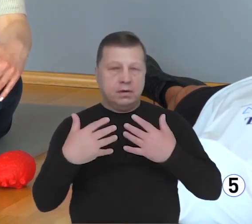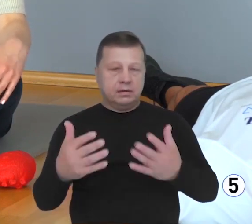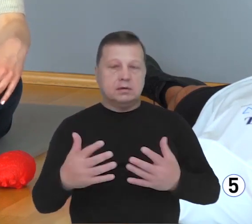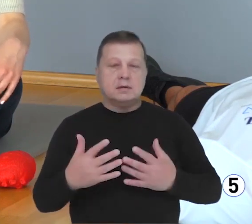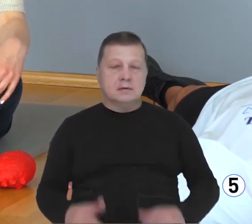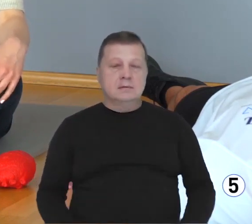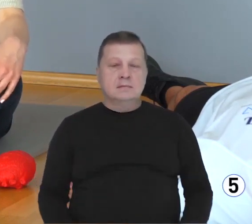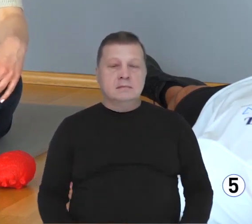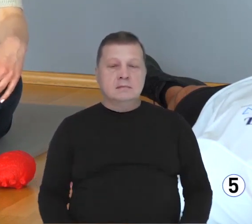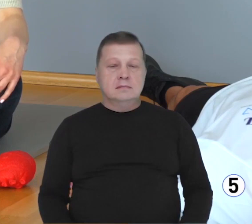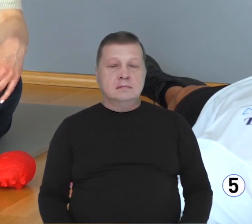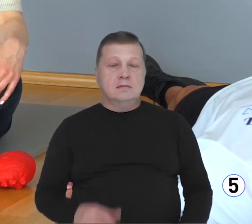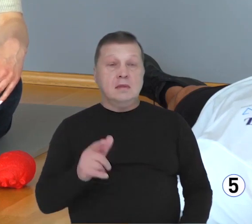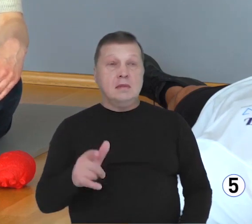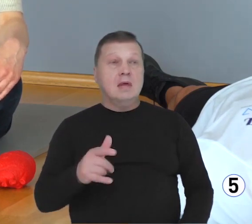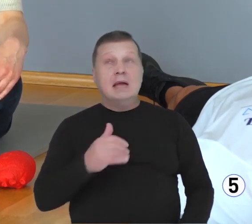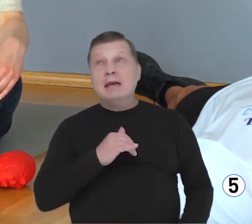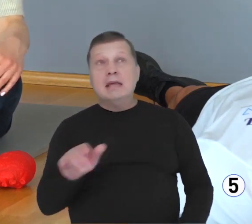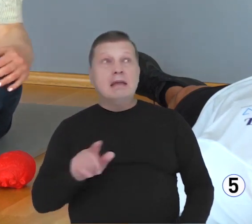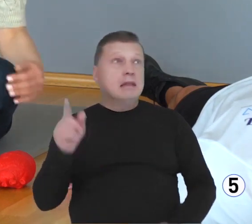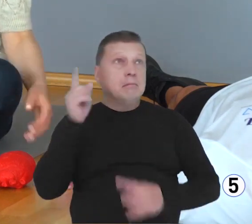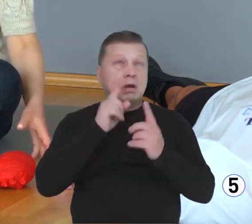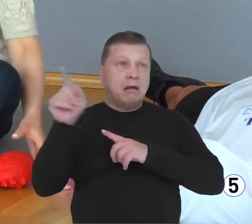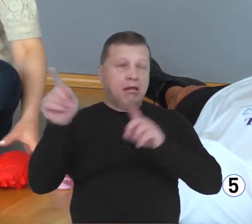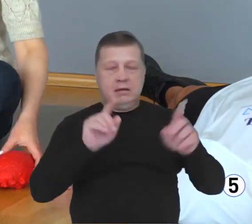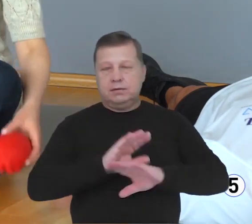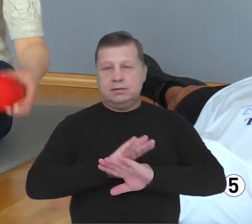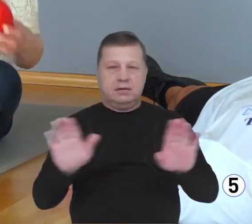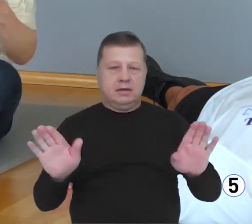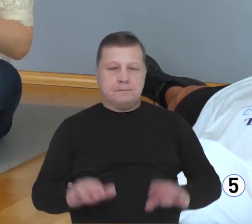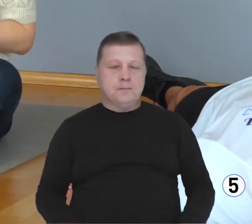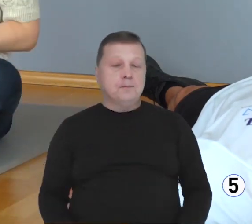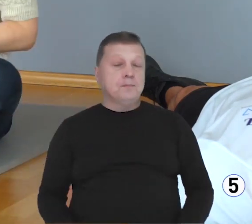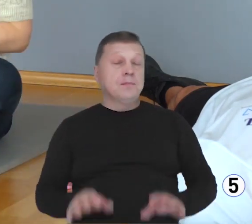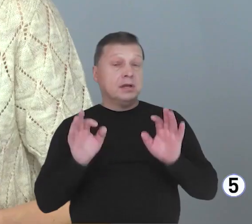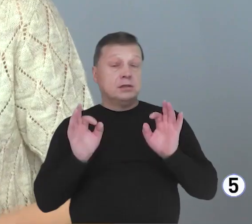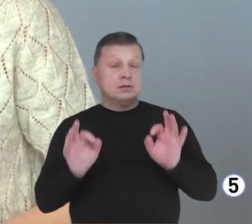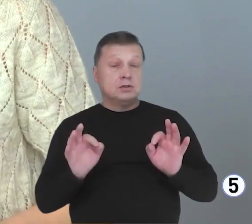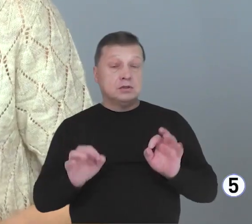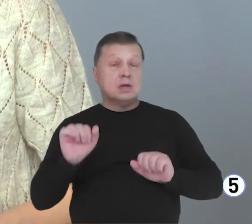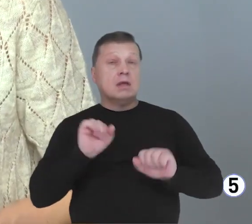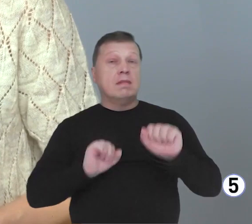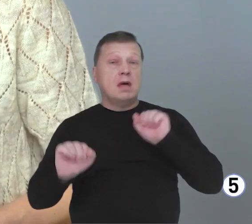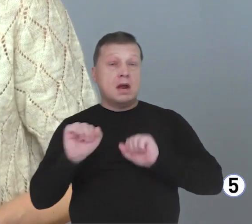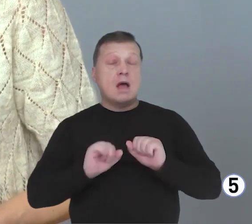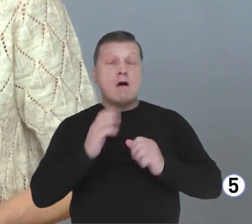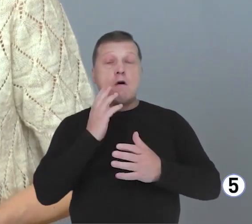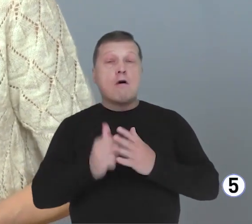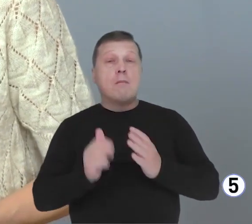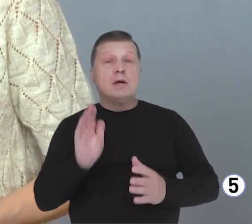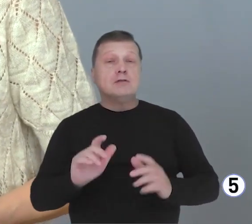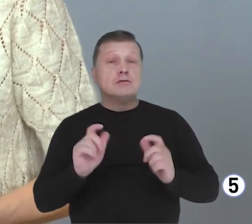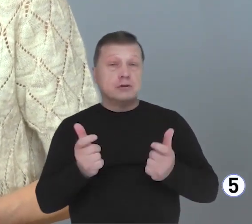Oddychaj. Nie musisz być nigdzie indziej. W dzisiejszym treningu korzystać będzie